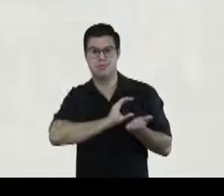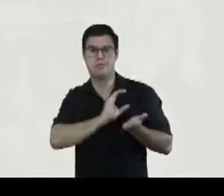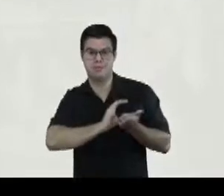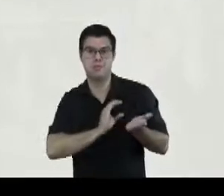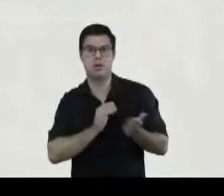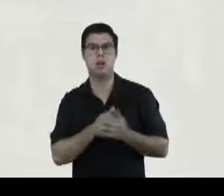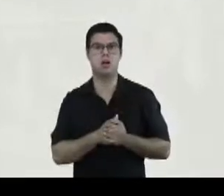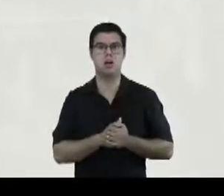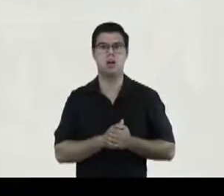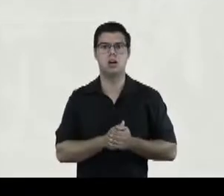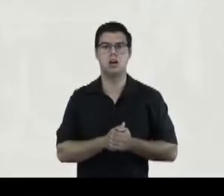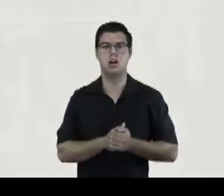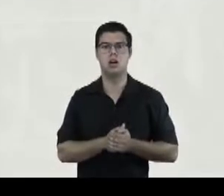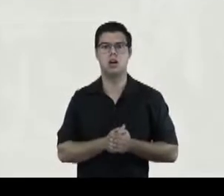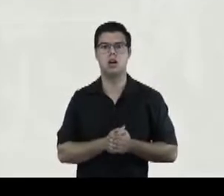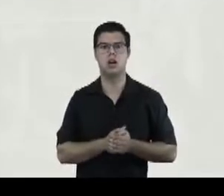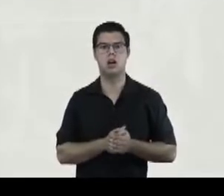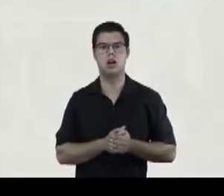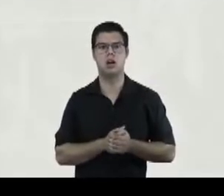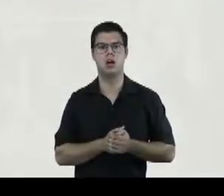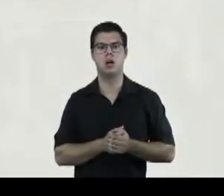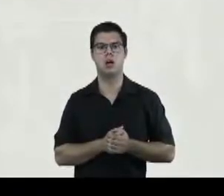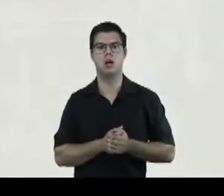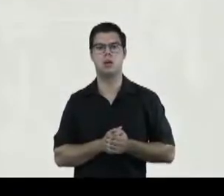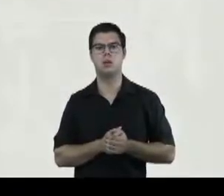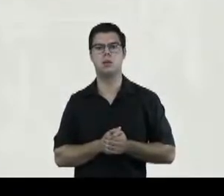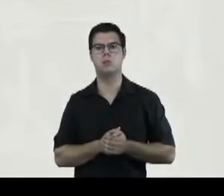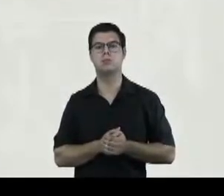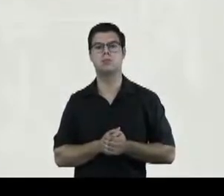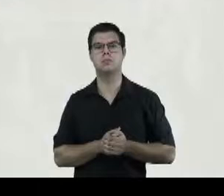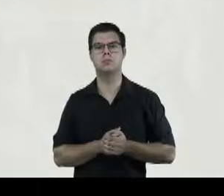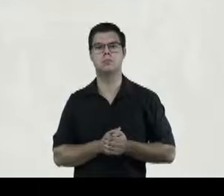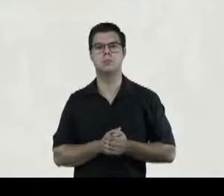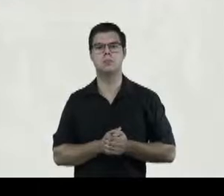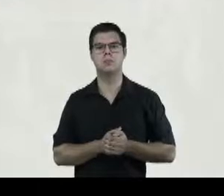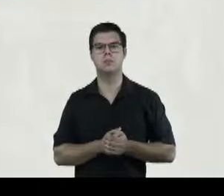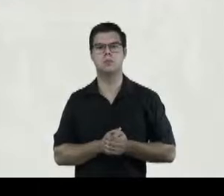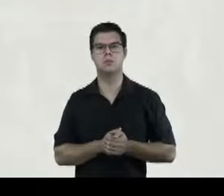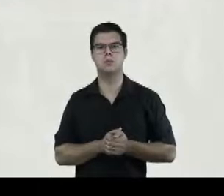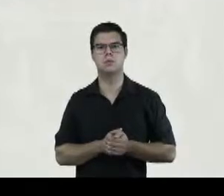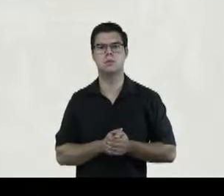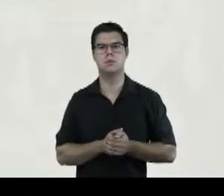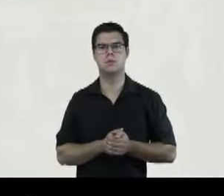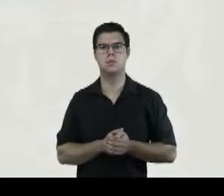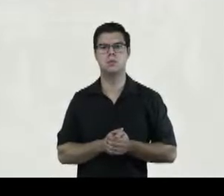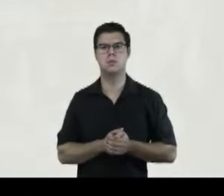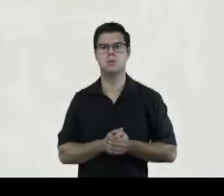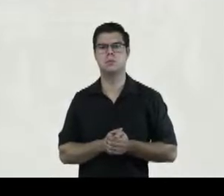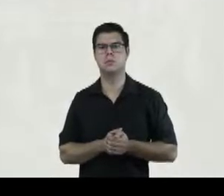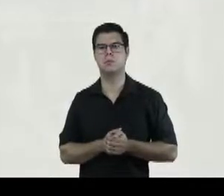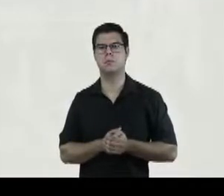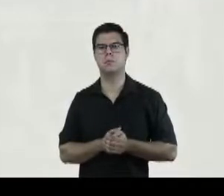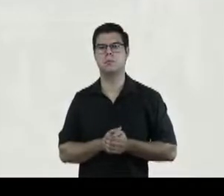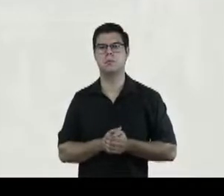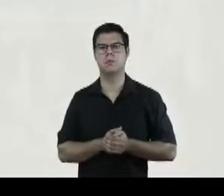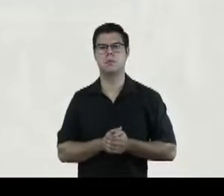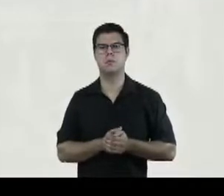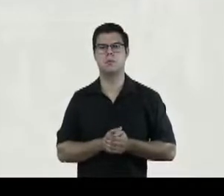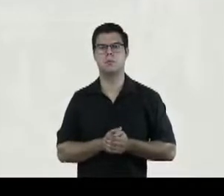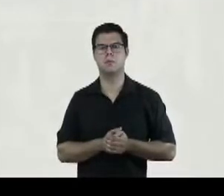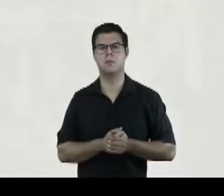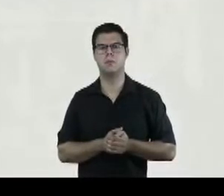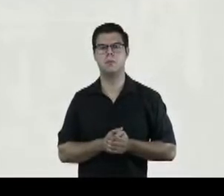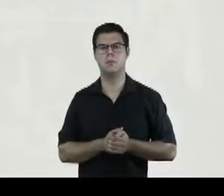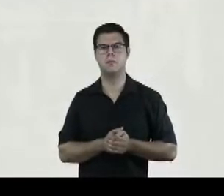Universal Short Title Catalog et ça s'appelle Digital Bibliography of Early Modern Print Culture. Ce que c'était depuis le début, ce n'était pas un